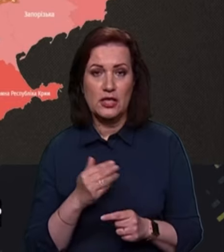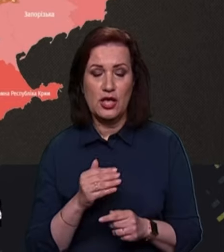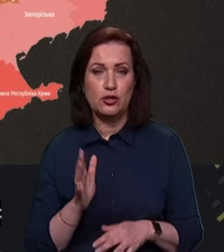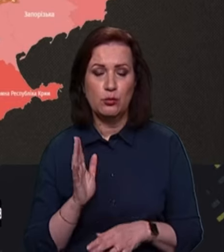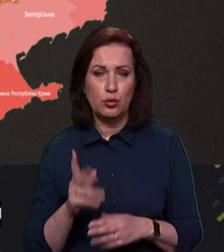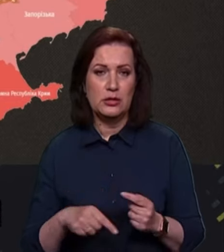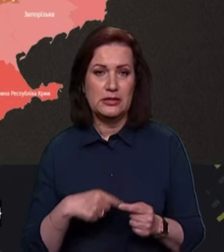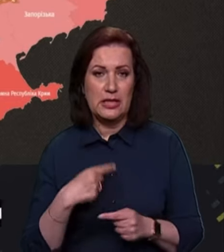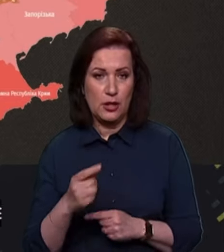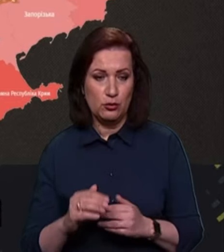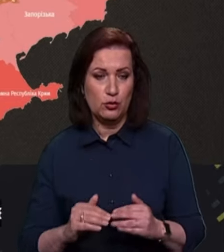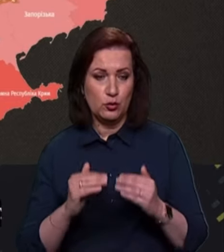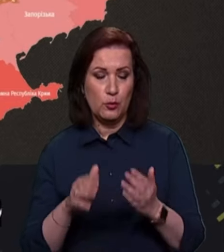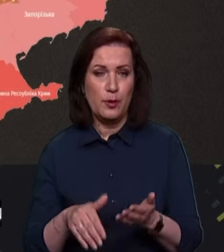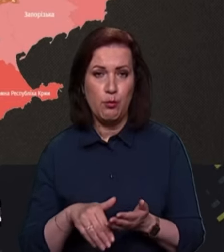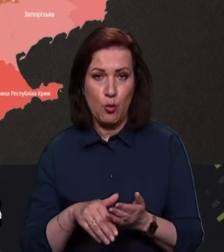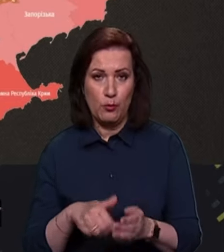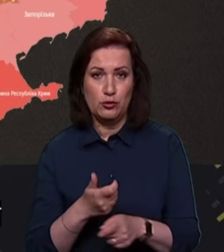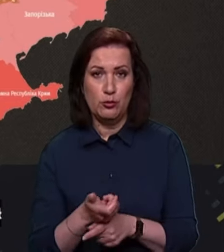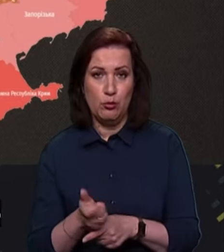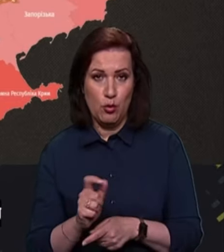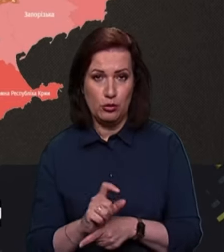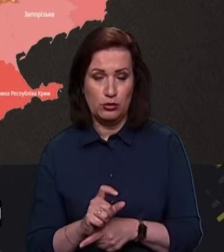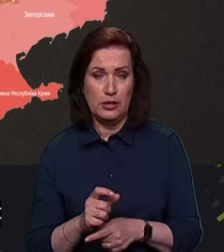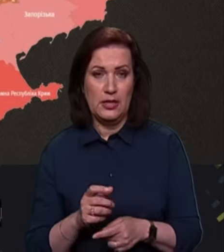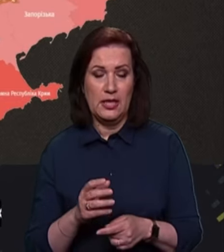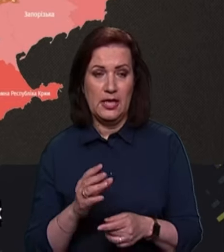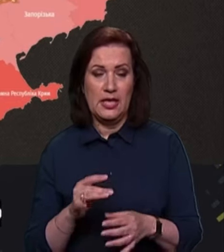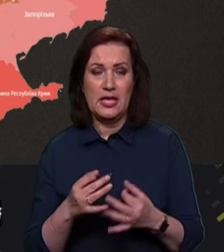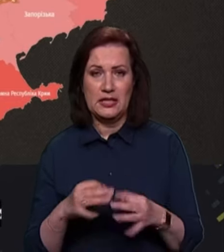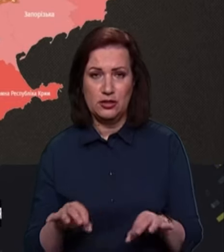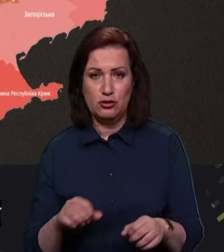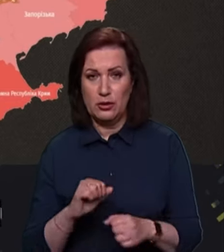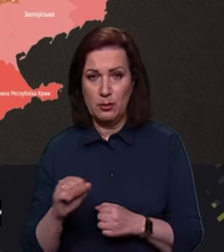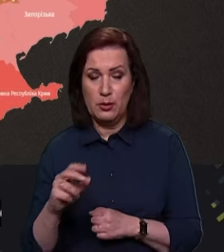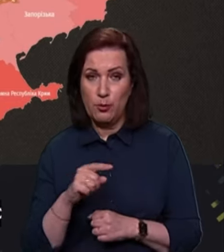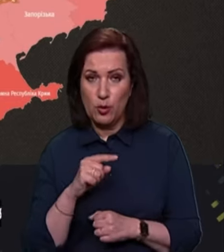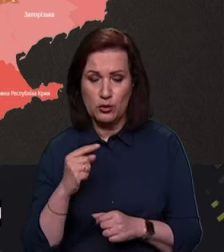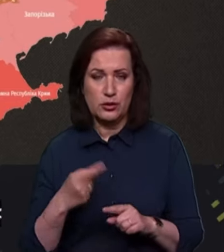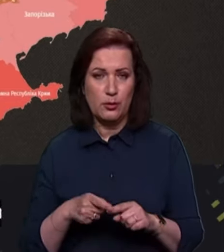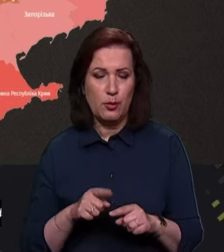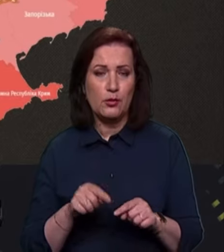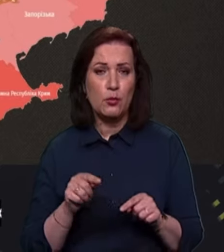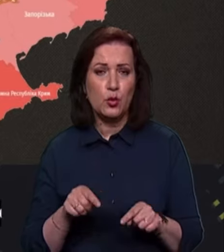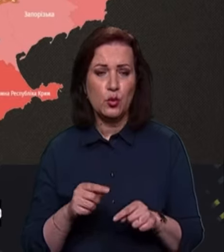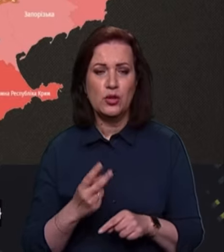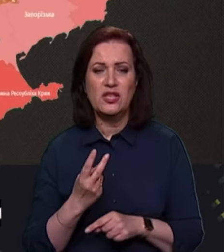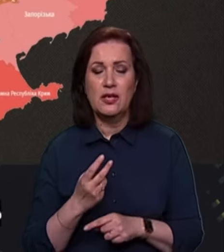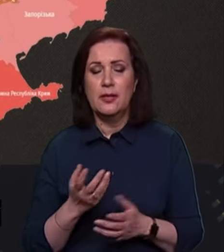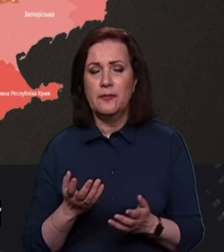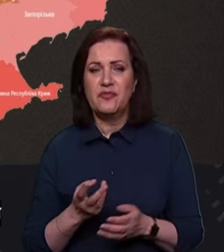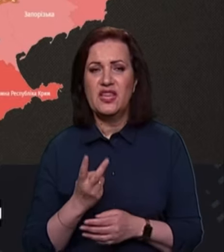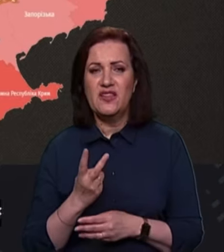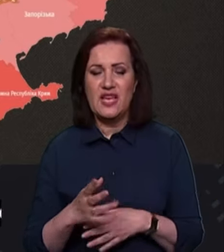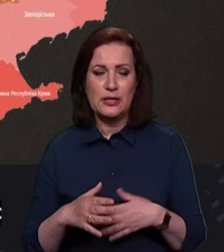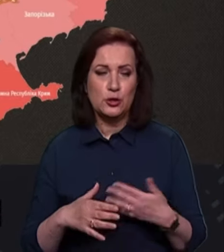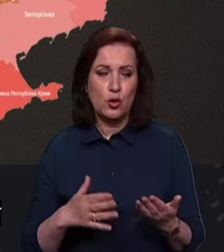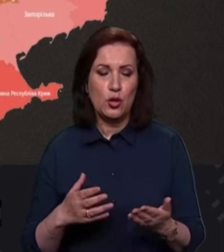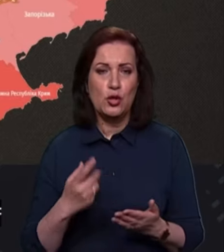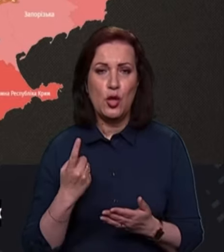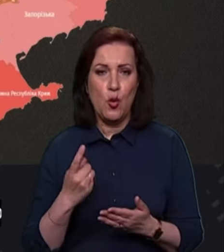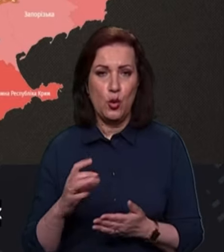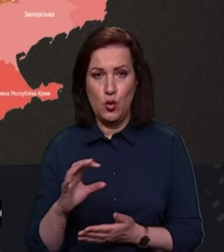будет следующая ступень помощи больше и разрешение бить по России. Поэтому тут две стороны